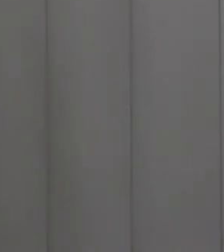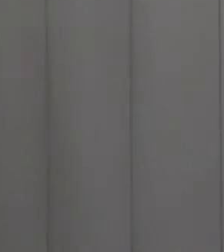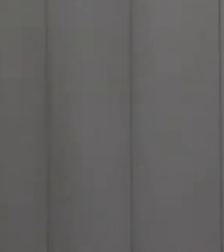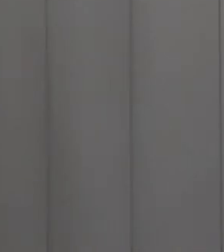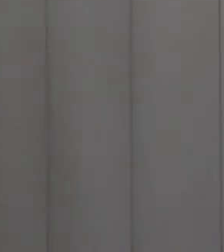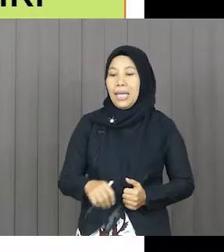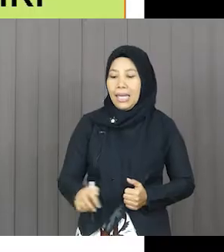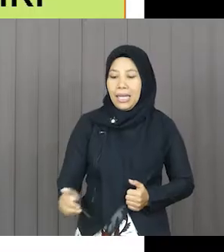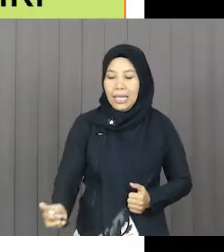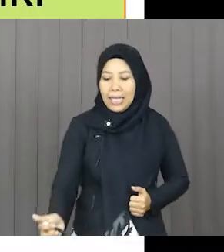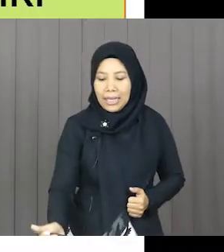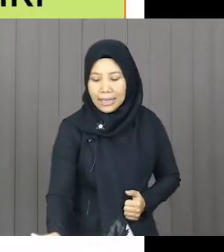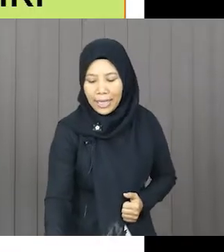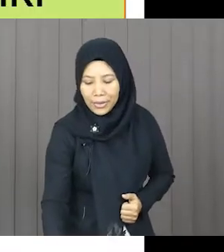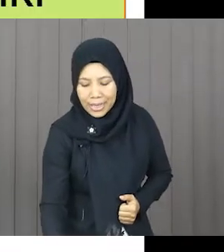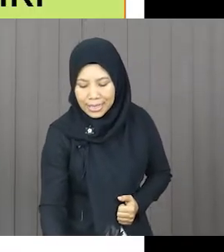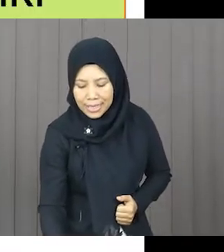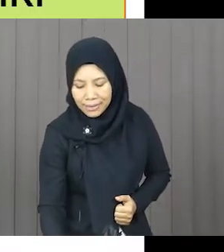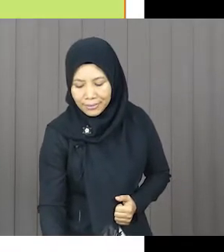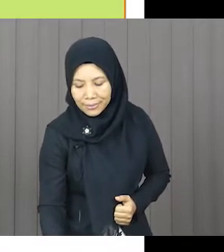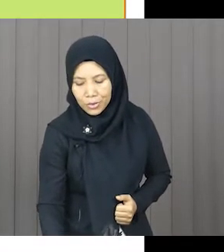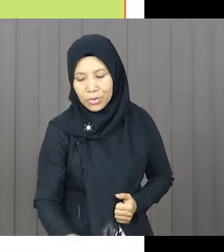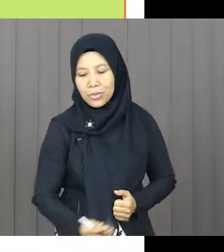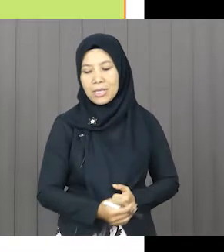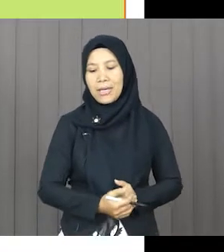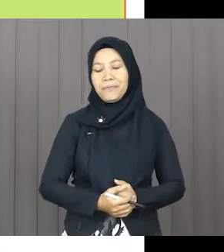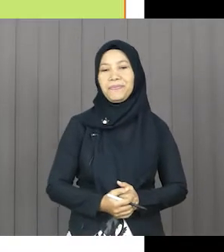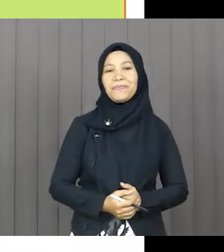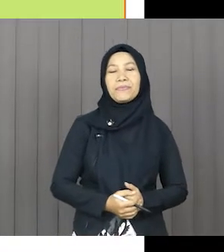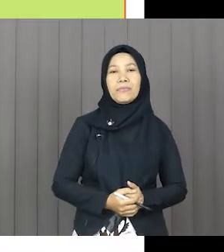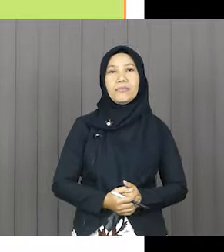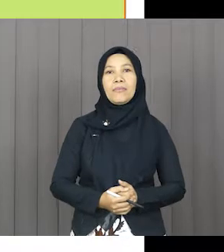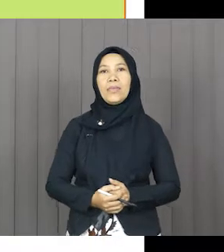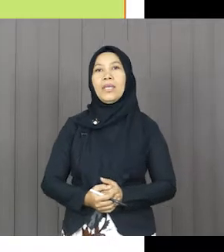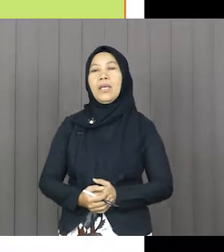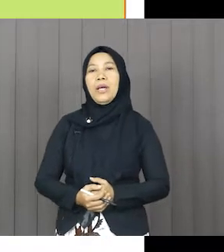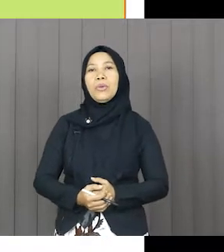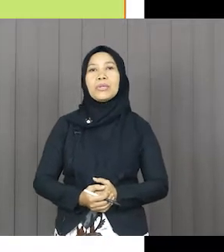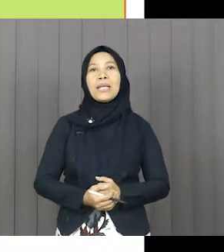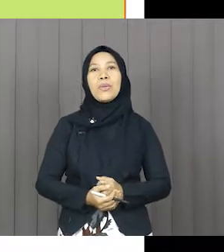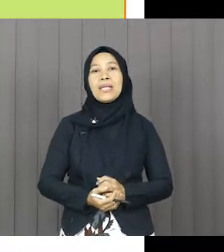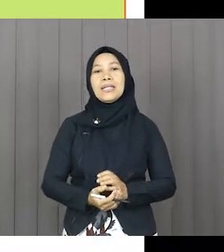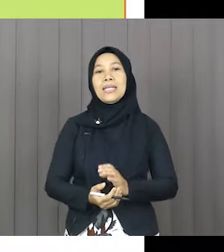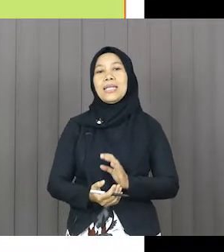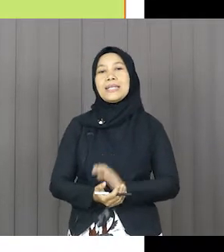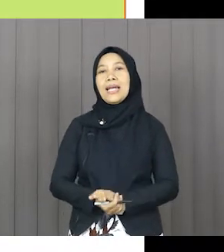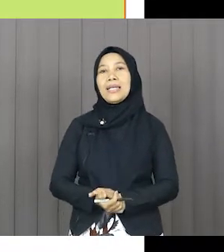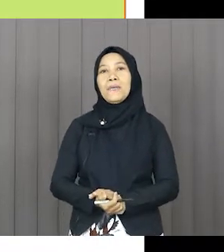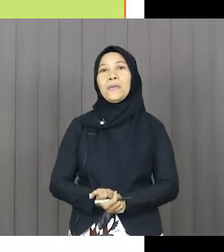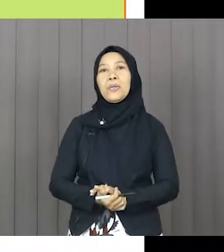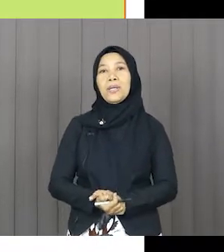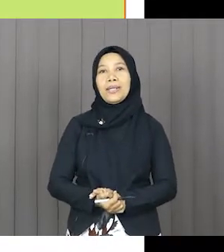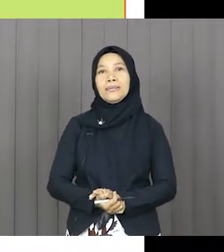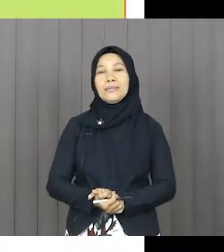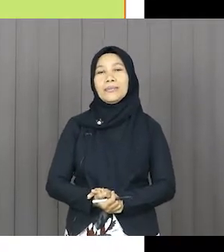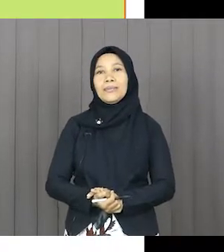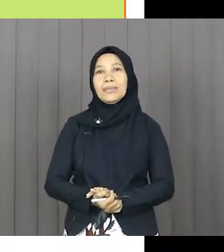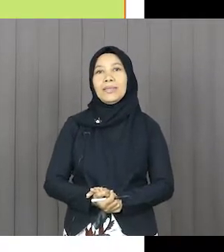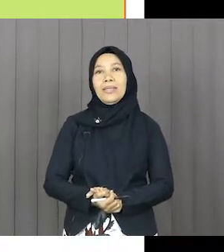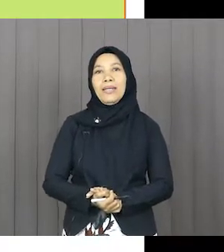negara. Di Indonesia khususnya, utang luar negeri ini sangat